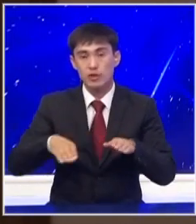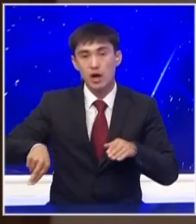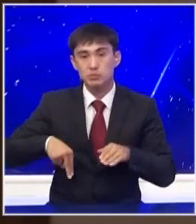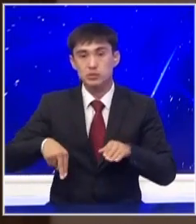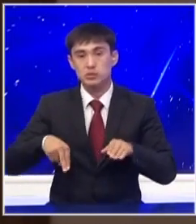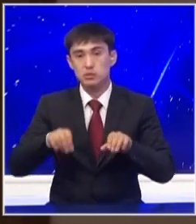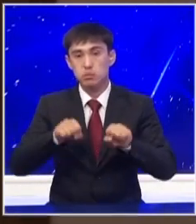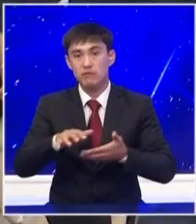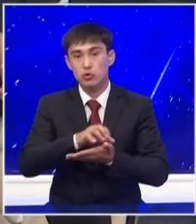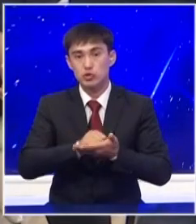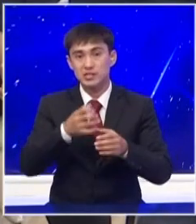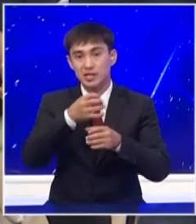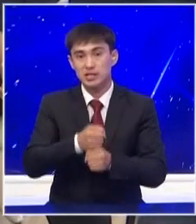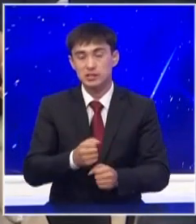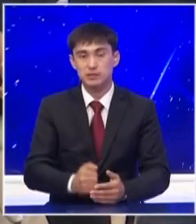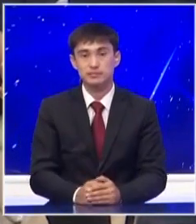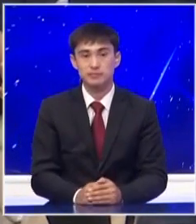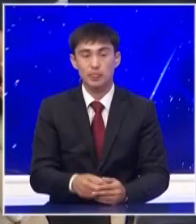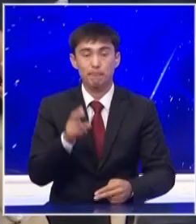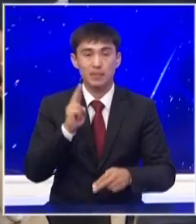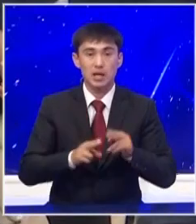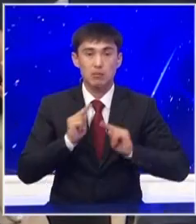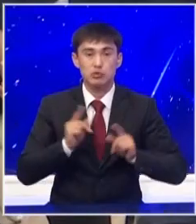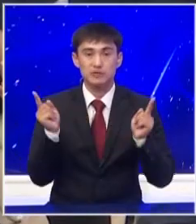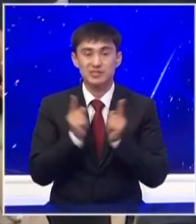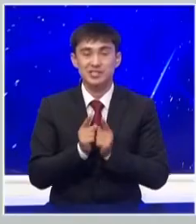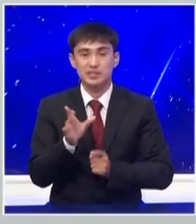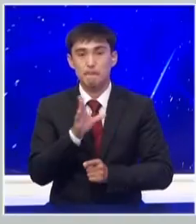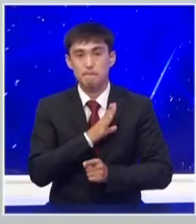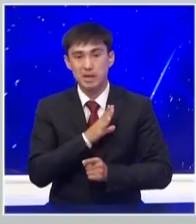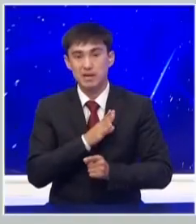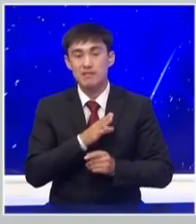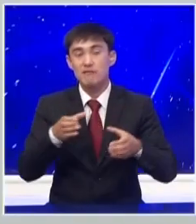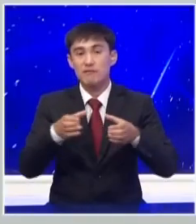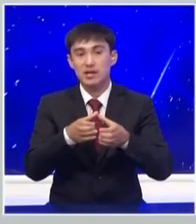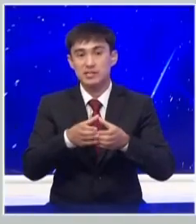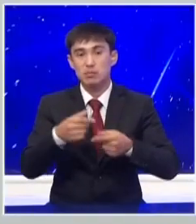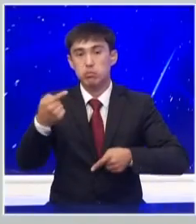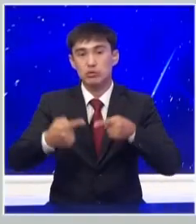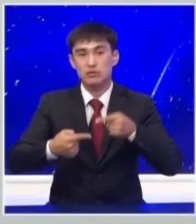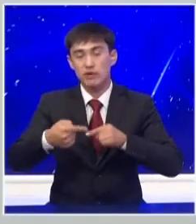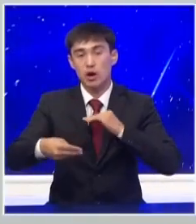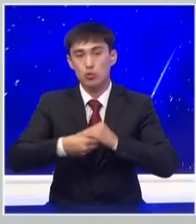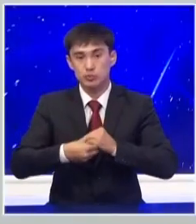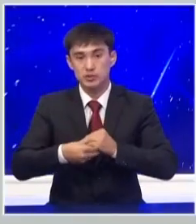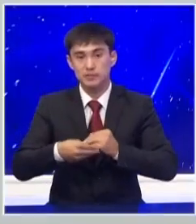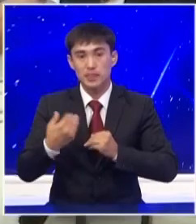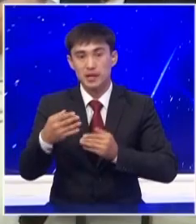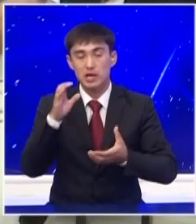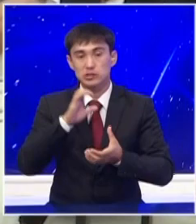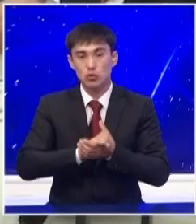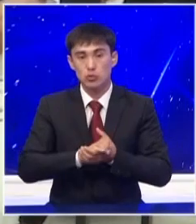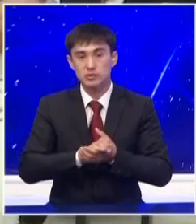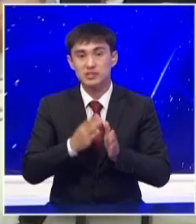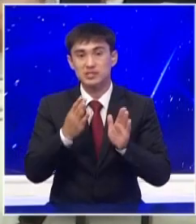правонарушений сократился. В завершении рабочей встречи депутаты побывали и в агентстве по противодействию коррупции. Они